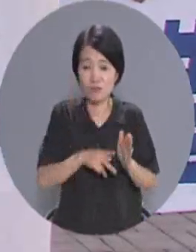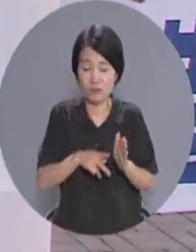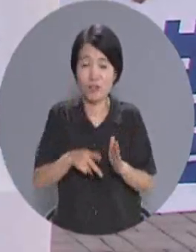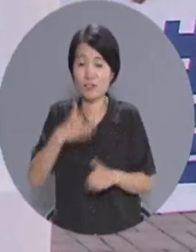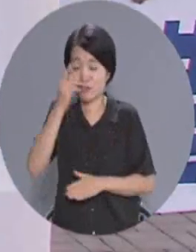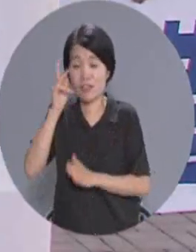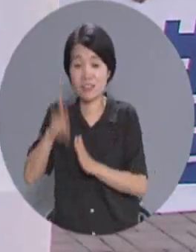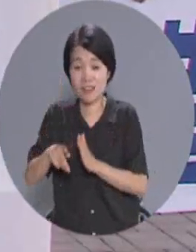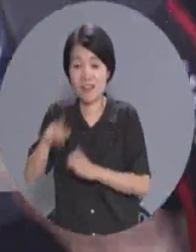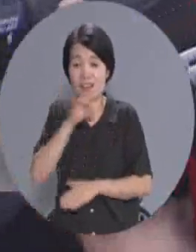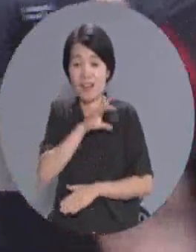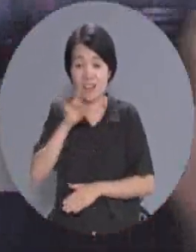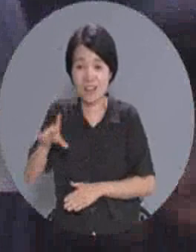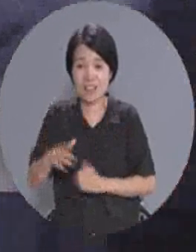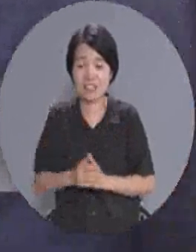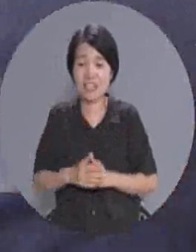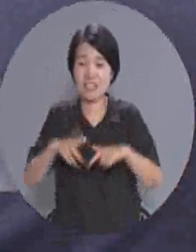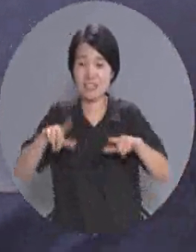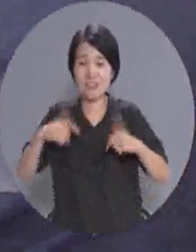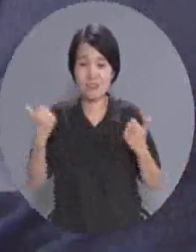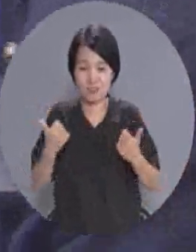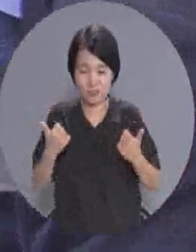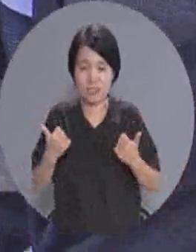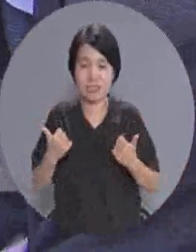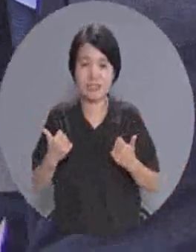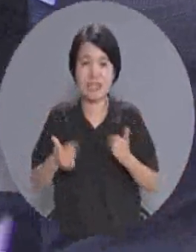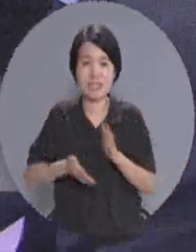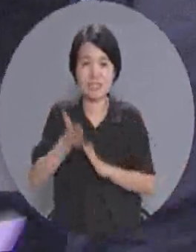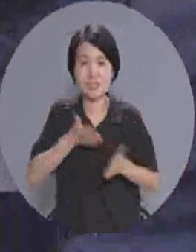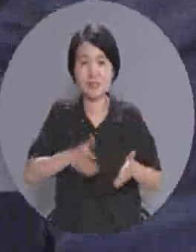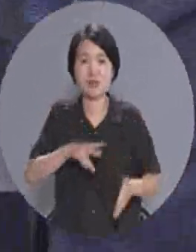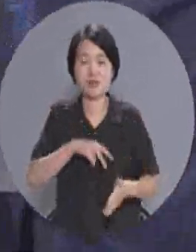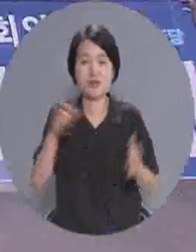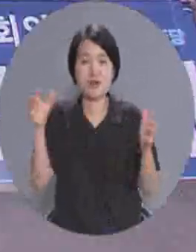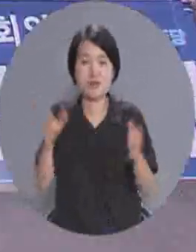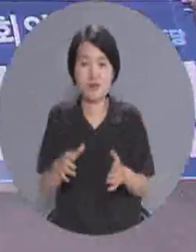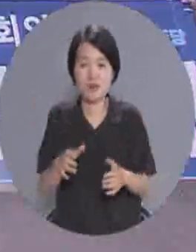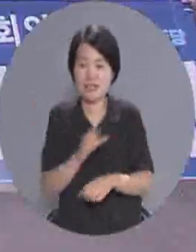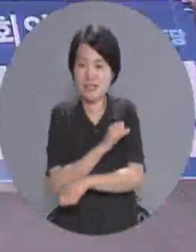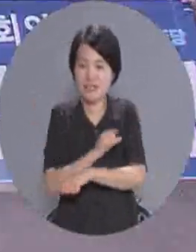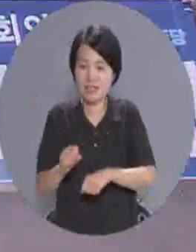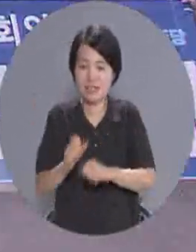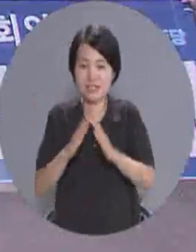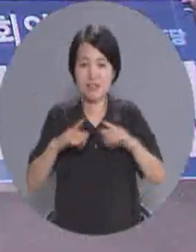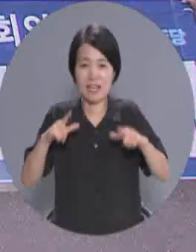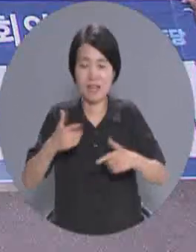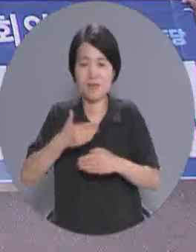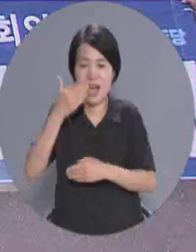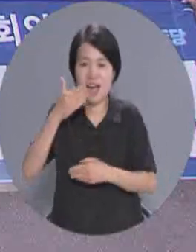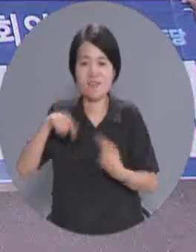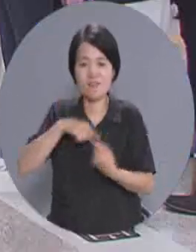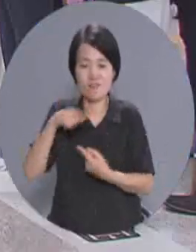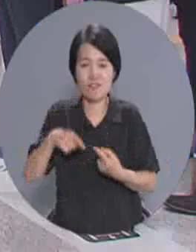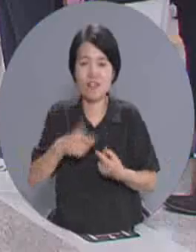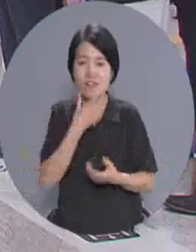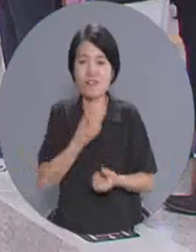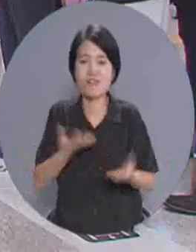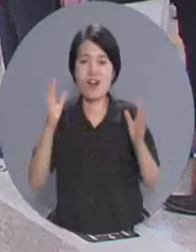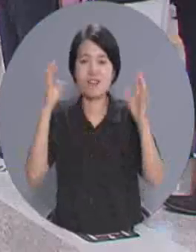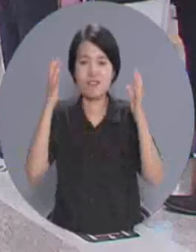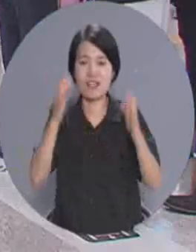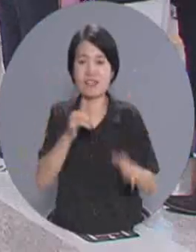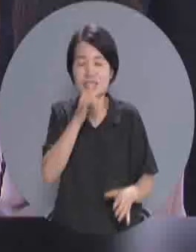엑스포역과 순천역에서는 지역 국회의원과 시도의원 등이 모여 SRT 전라선 개통을 축하하는